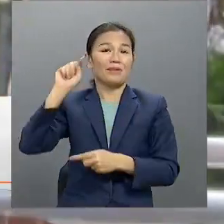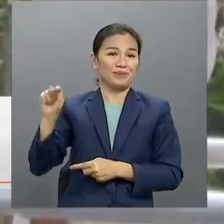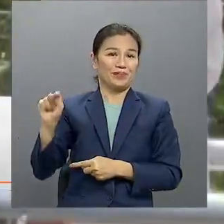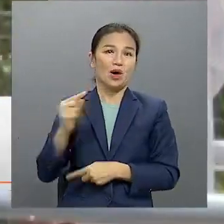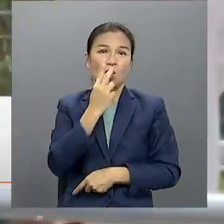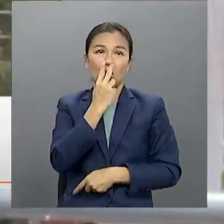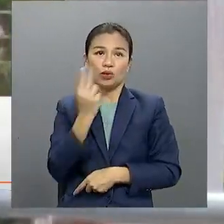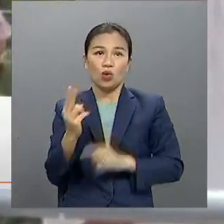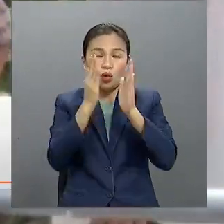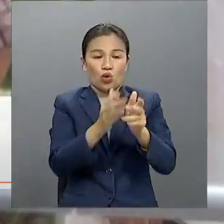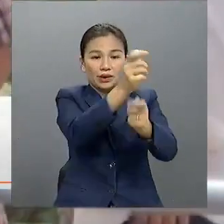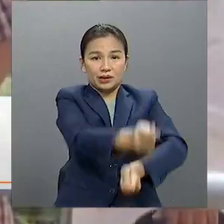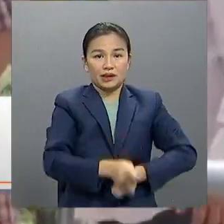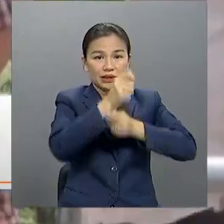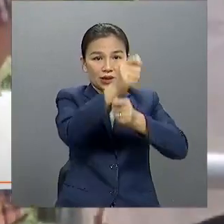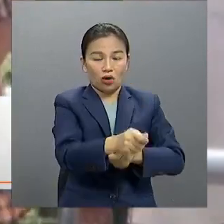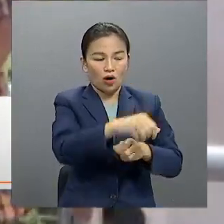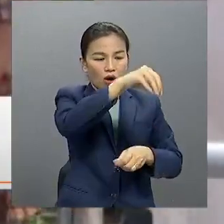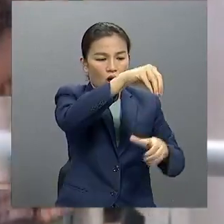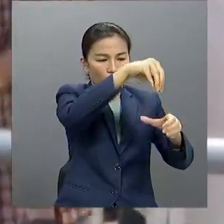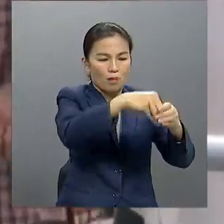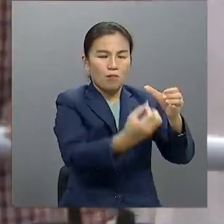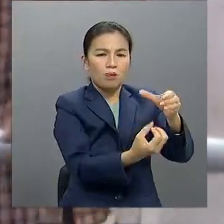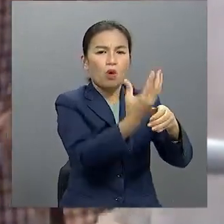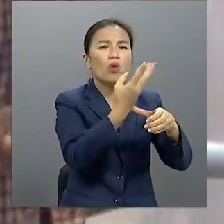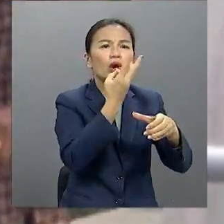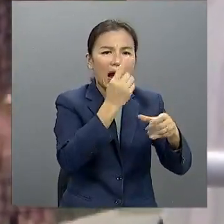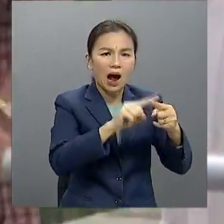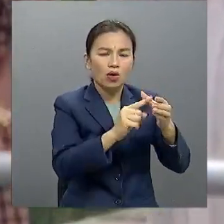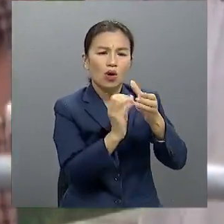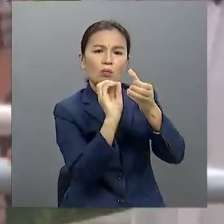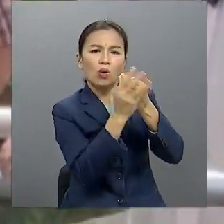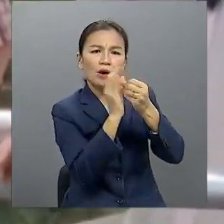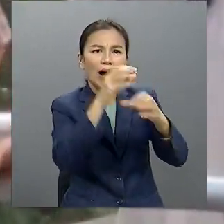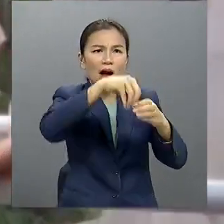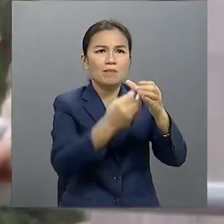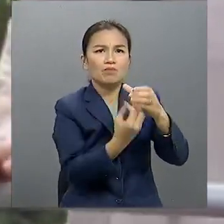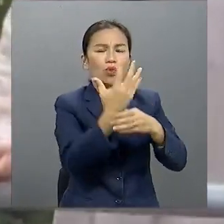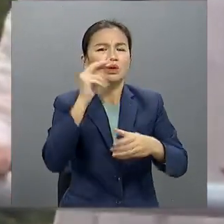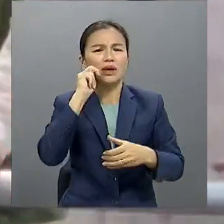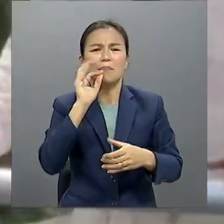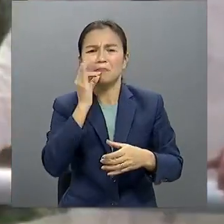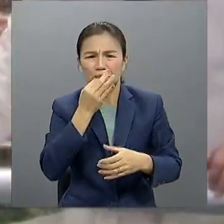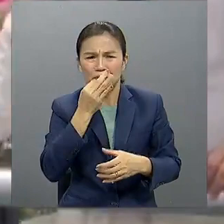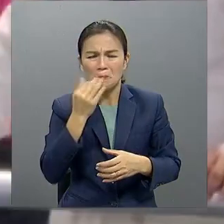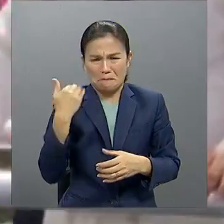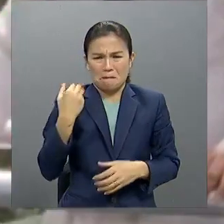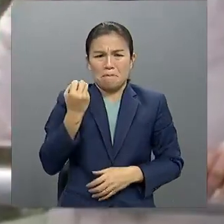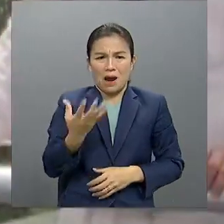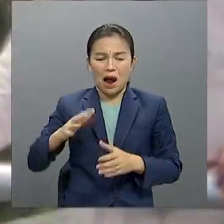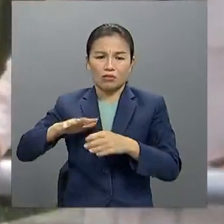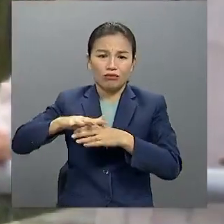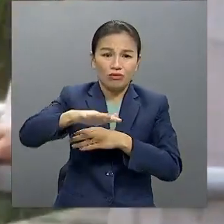ลูกข้าวแล้วก็ทำสวนผลไม้ก็บอกว่าน้ำเค็มเนี่ยมันไหลเข้ามาเยอะมากเพราะอะไรเพราะว่าประตูระบายน้ำมัน